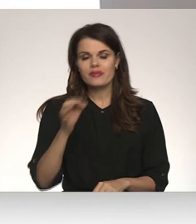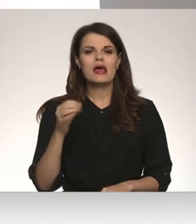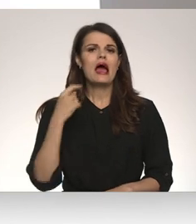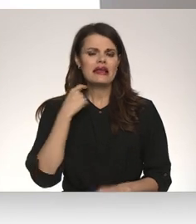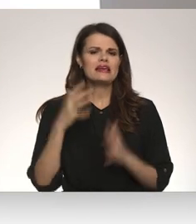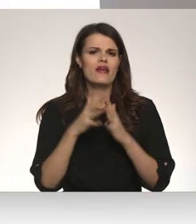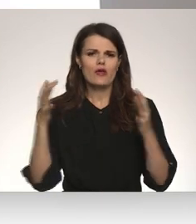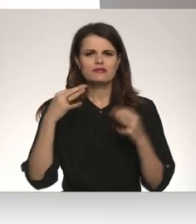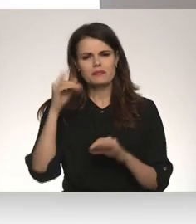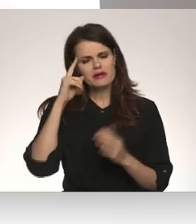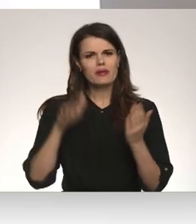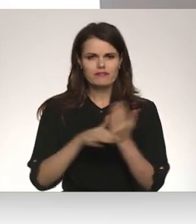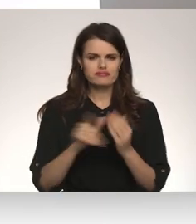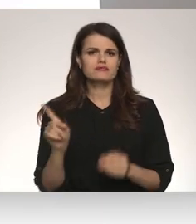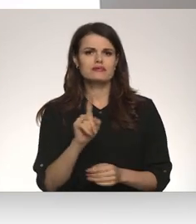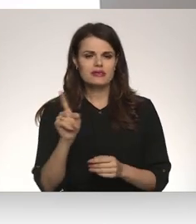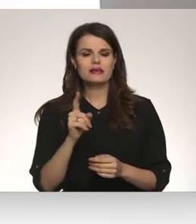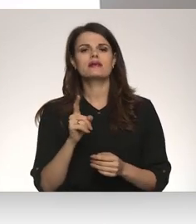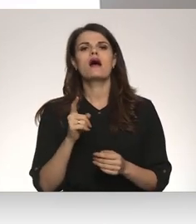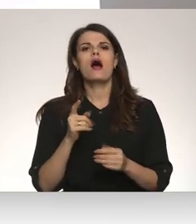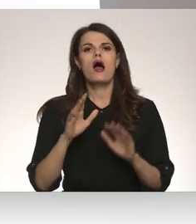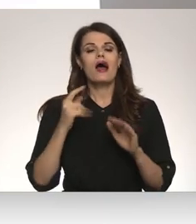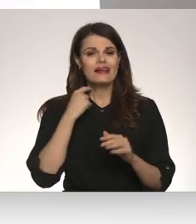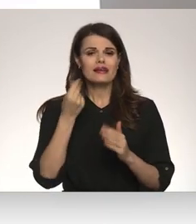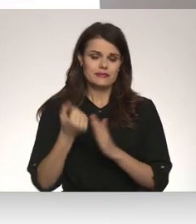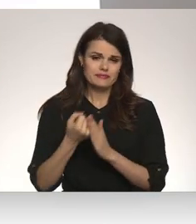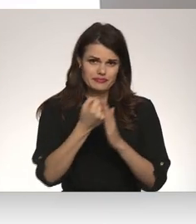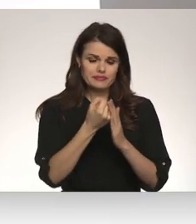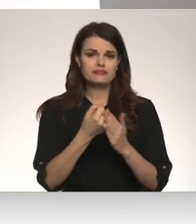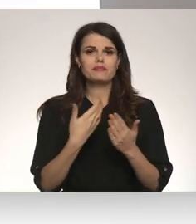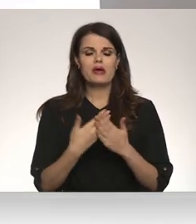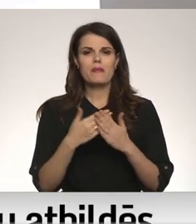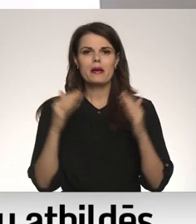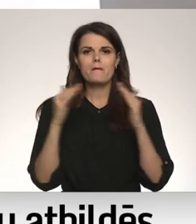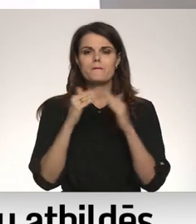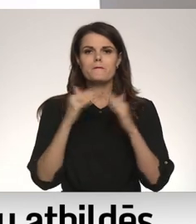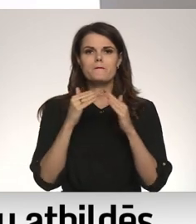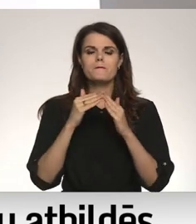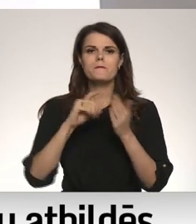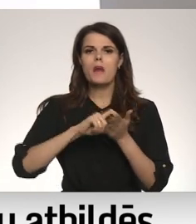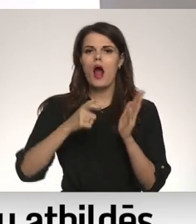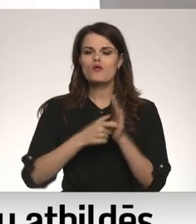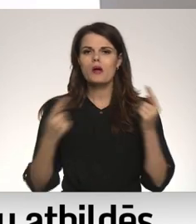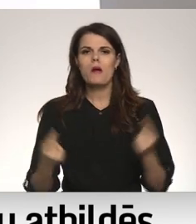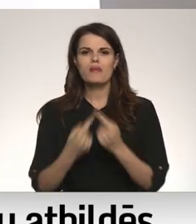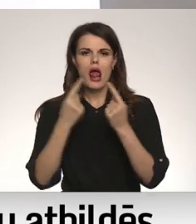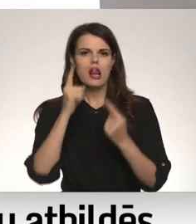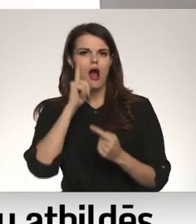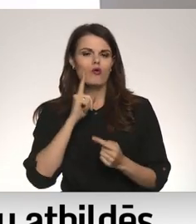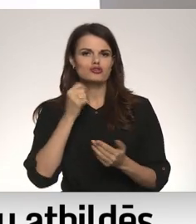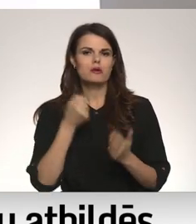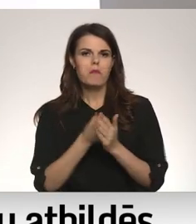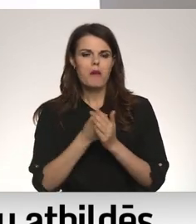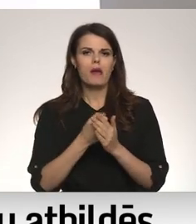iniciatīvas, kuras attiecīgi arī Rīga finansē, kā piemēram mājokļu pielāgošanas pabalsts, kā piemēram